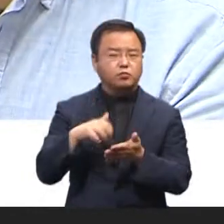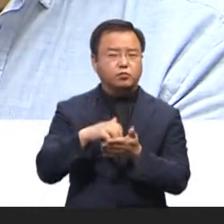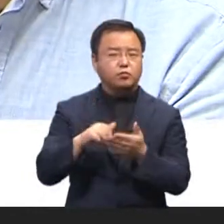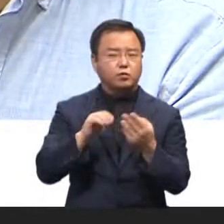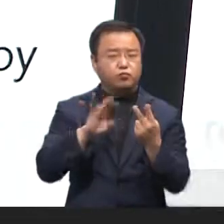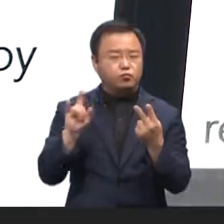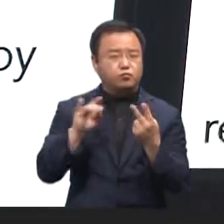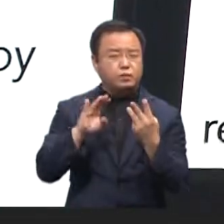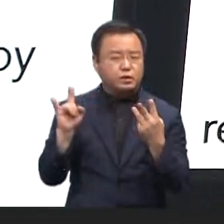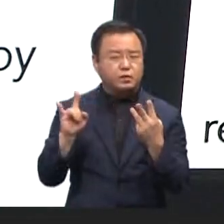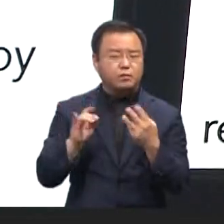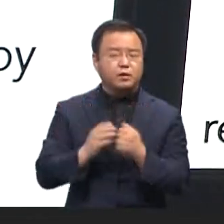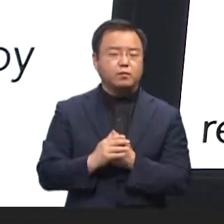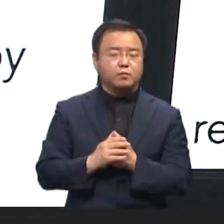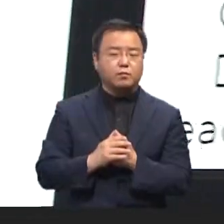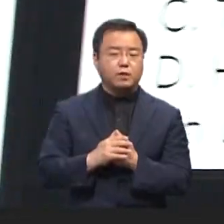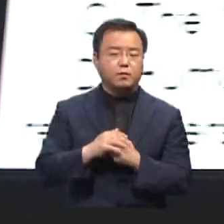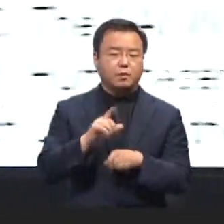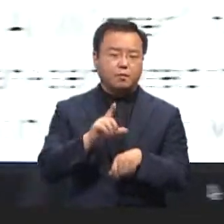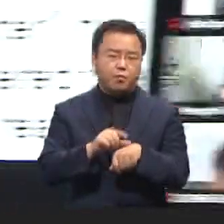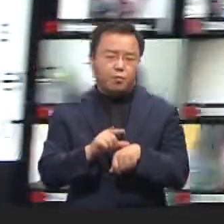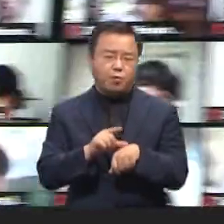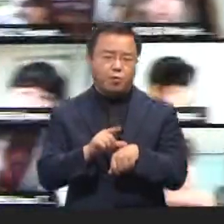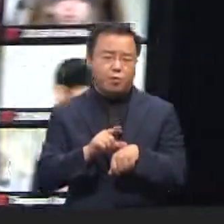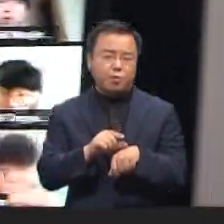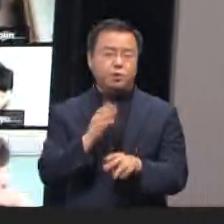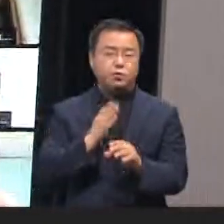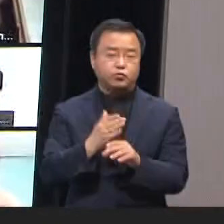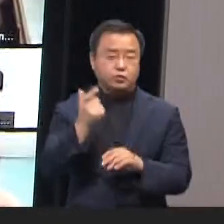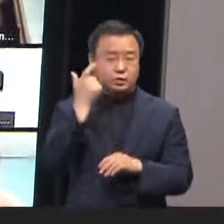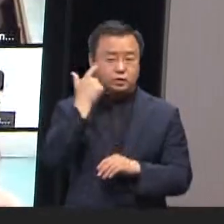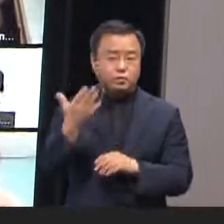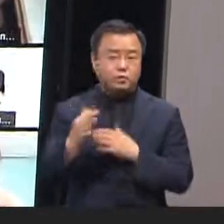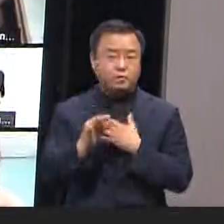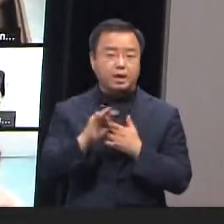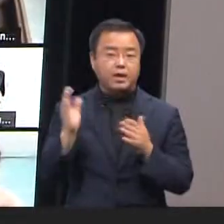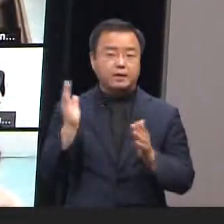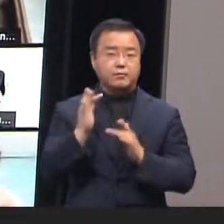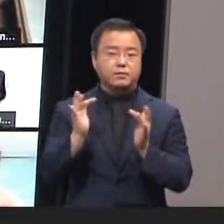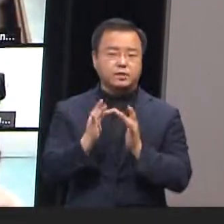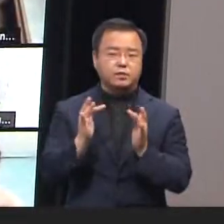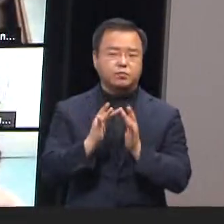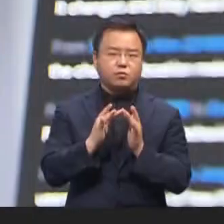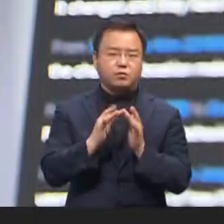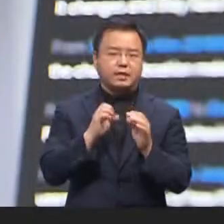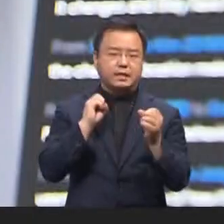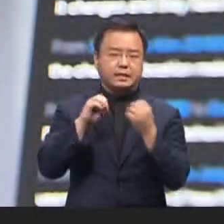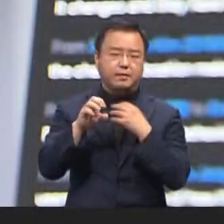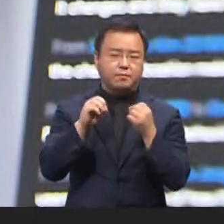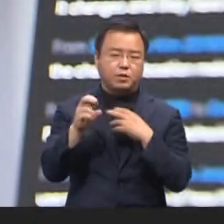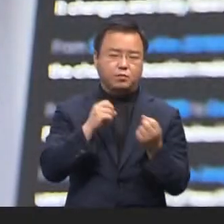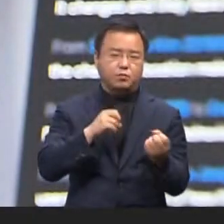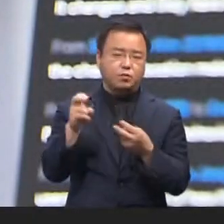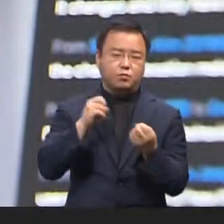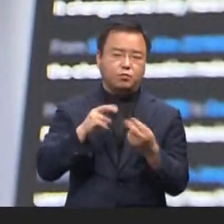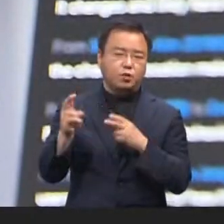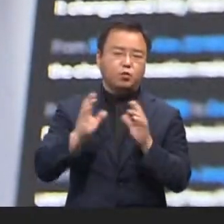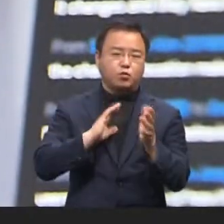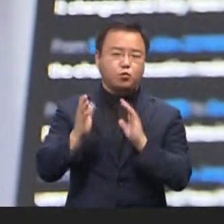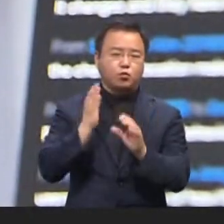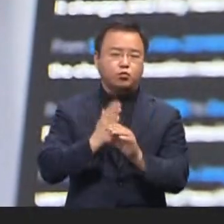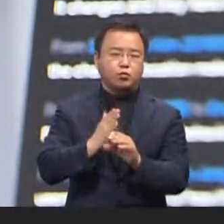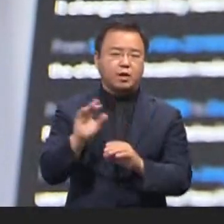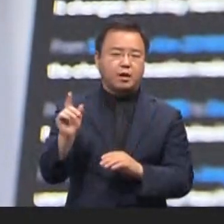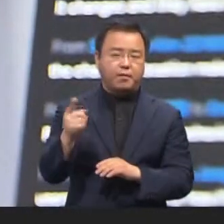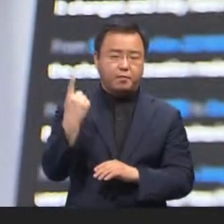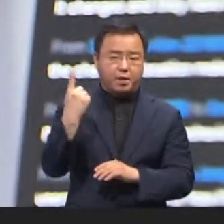되지 않았나. 초시계가 달린 퀴즈를 내면 학생들은 온라인 주소로 답변을 전송하고 토론 시간에는 100명의